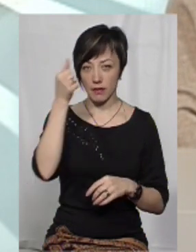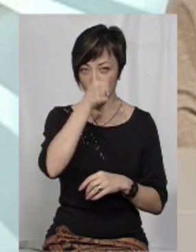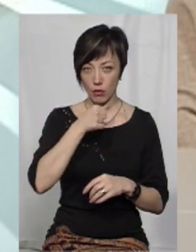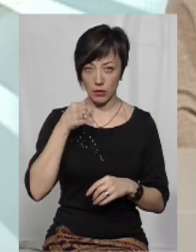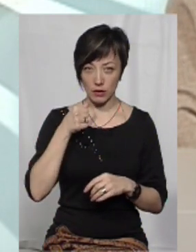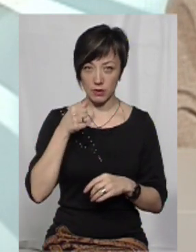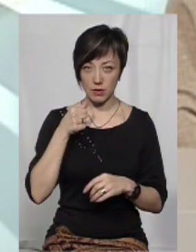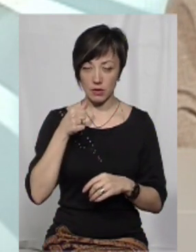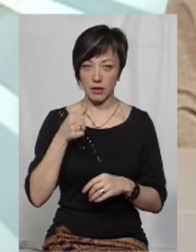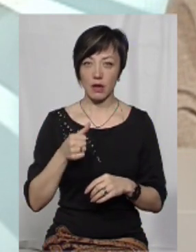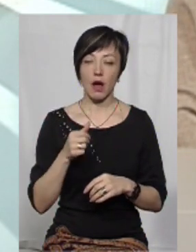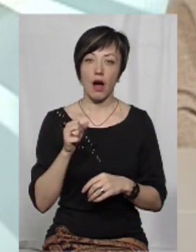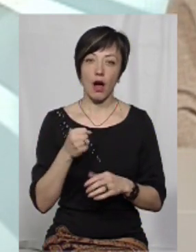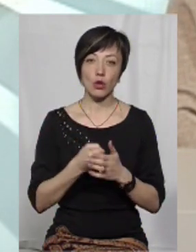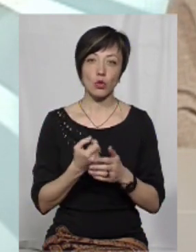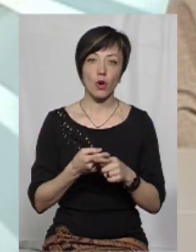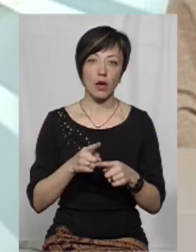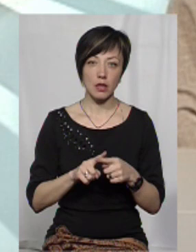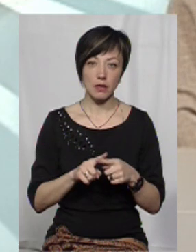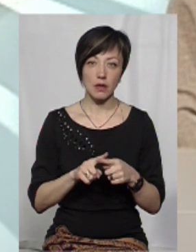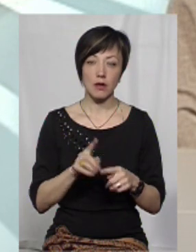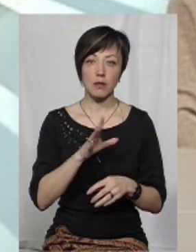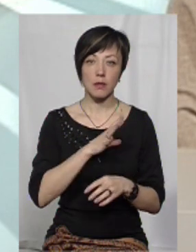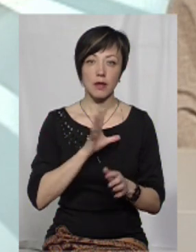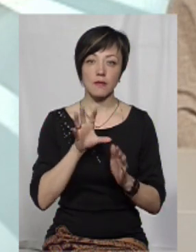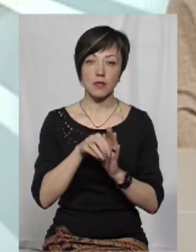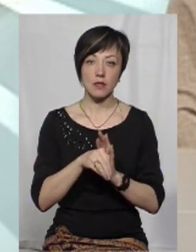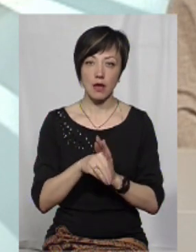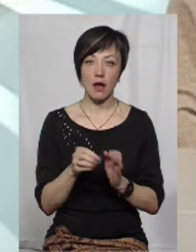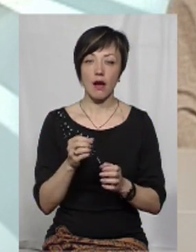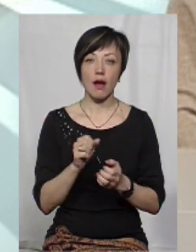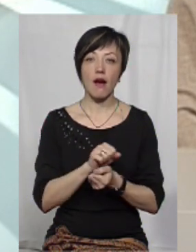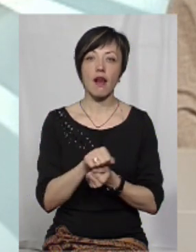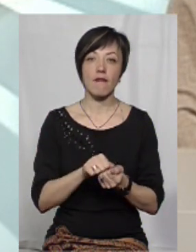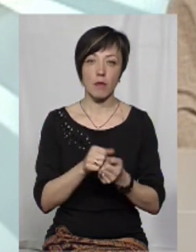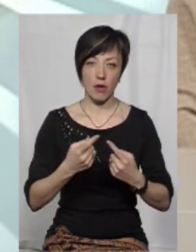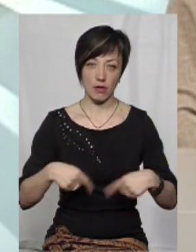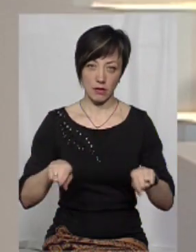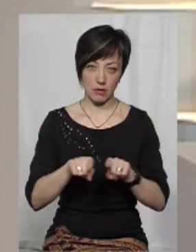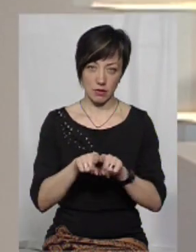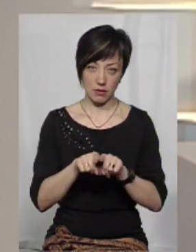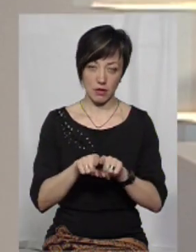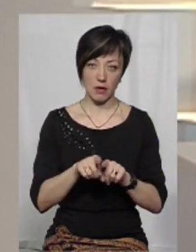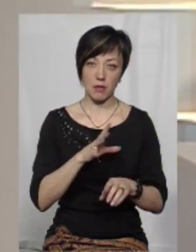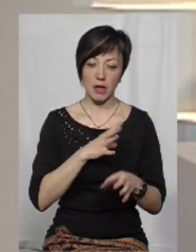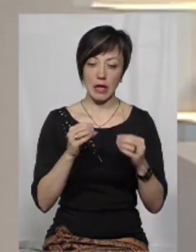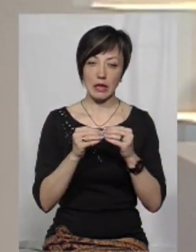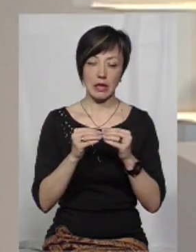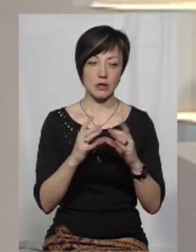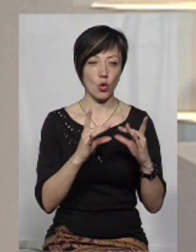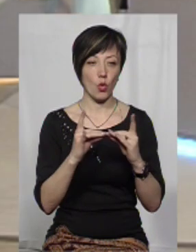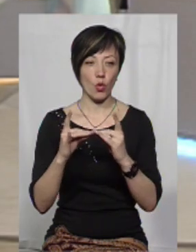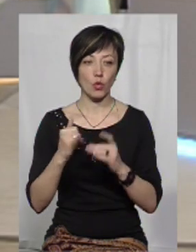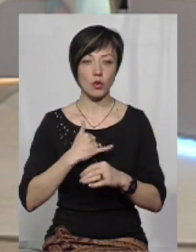года образовано. А до этого мы были в составе ревмоотделения. Там было 10 коек,